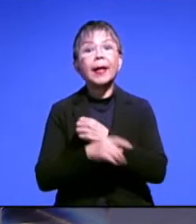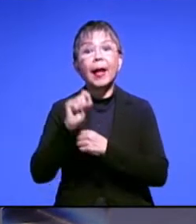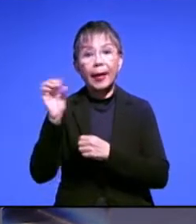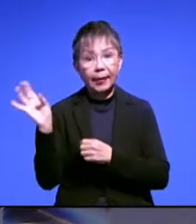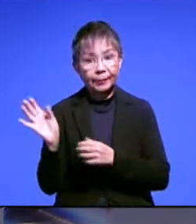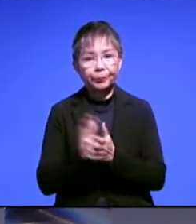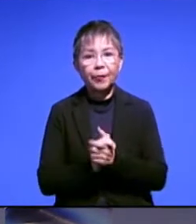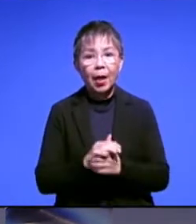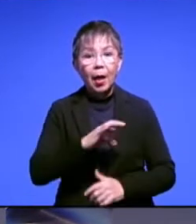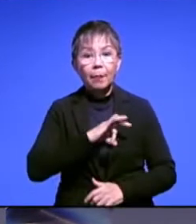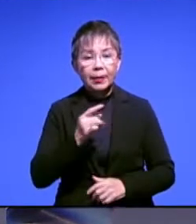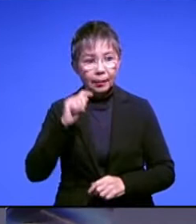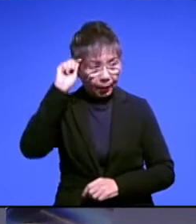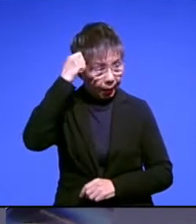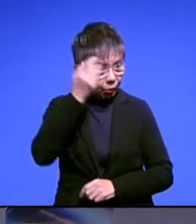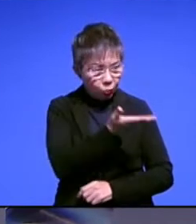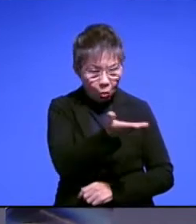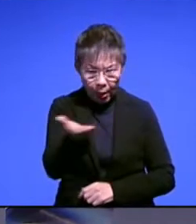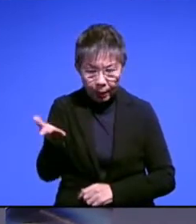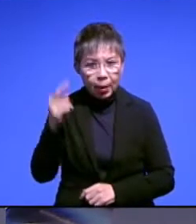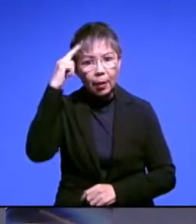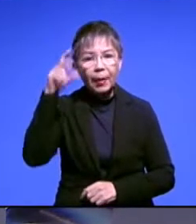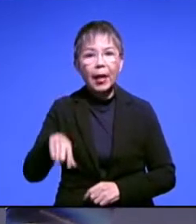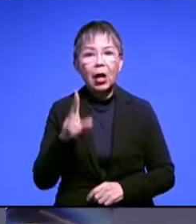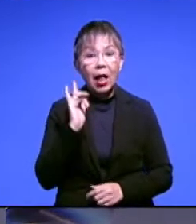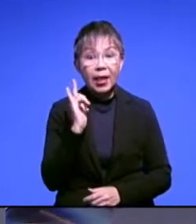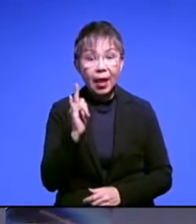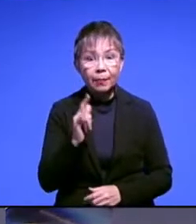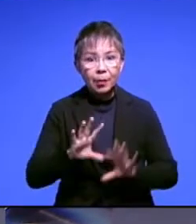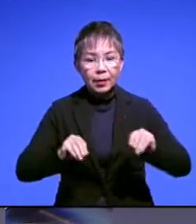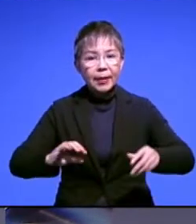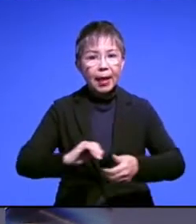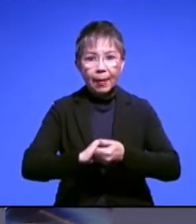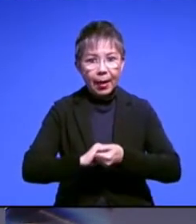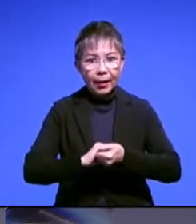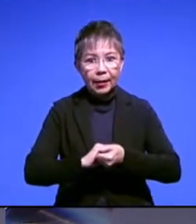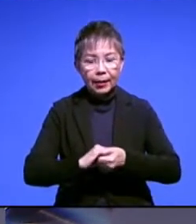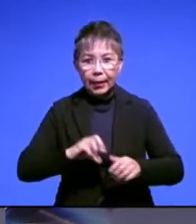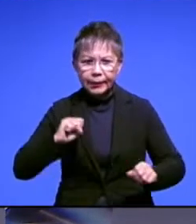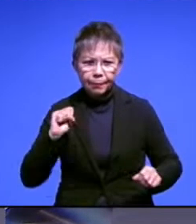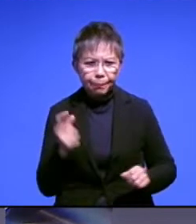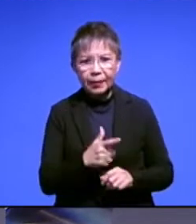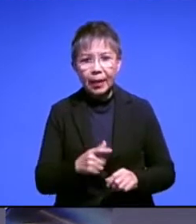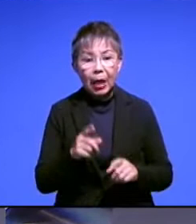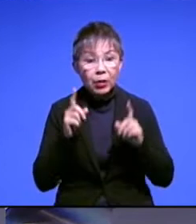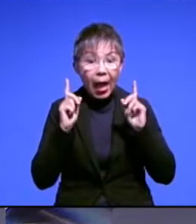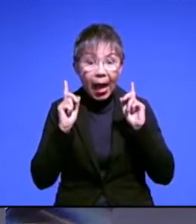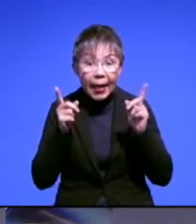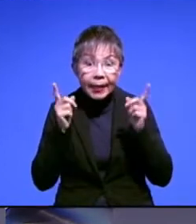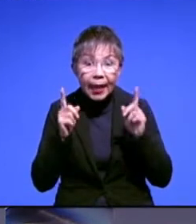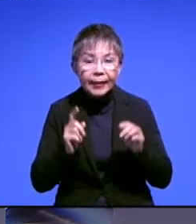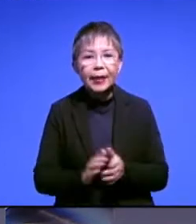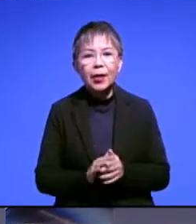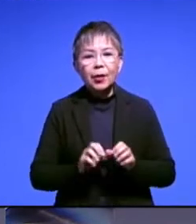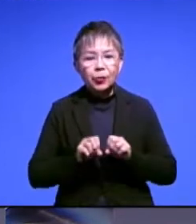meski begitu presiden mengingatkan seluruh kepala daerah untuk tetap berkoordinasi bergerak cepat serta berhati-hati dalam